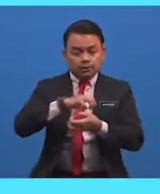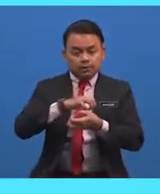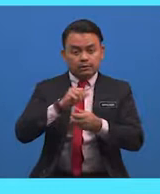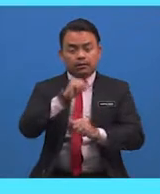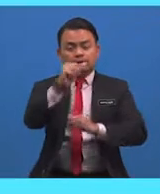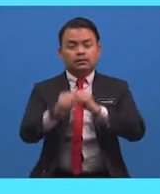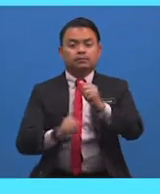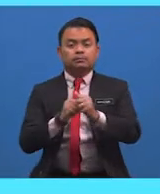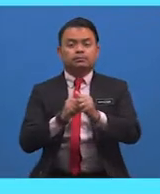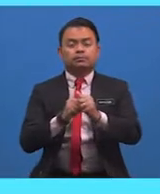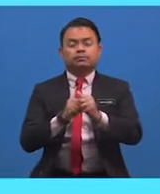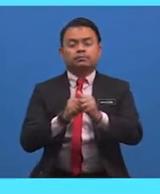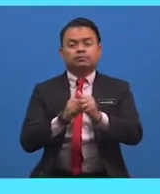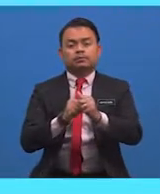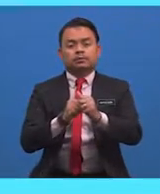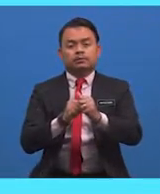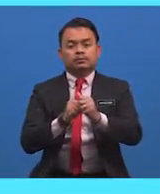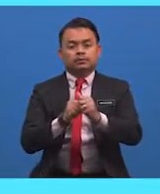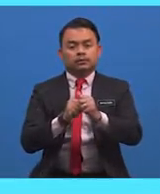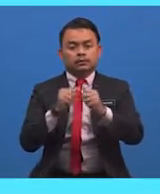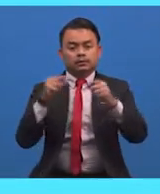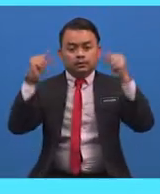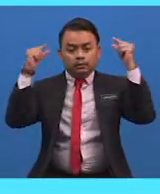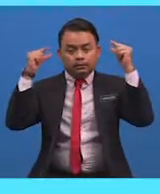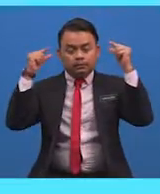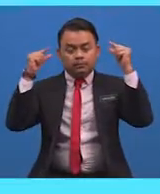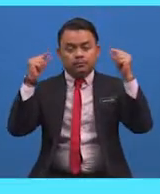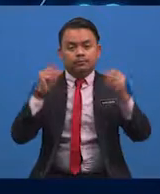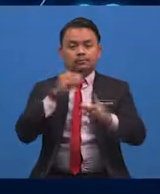seperti gempa bumi dan letusan gunung berapi.